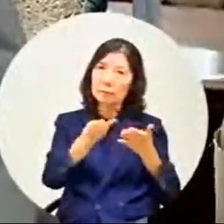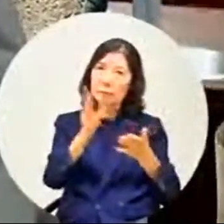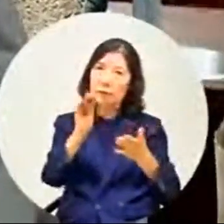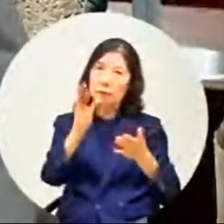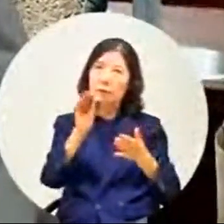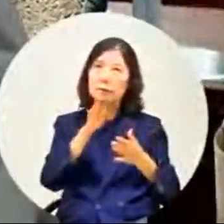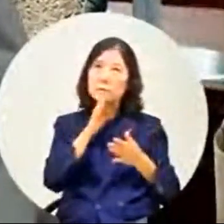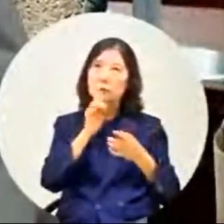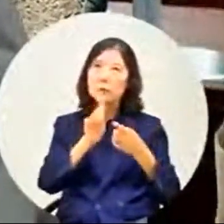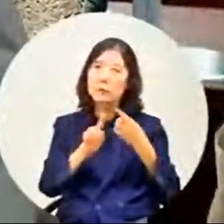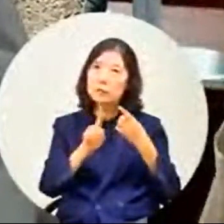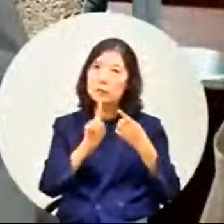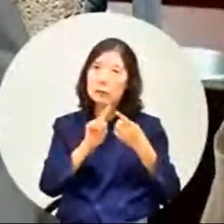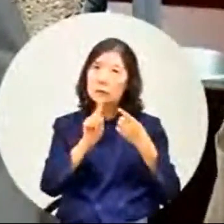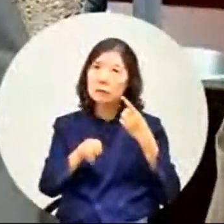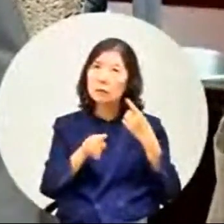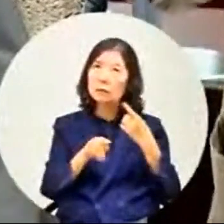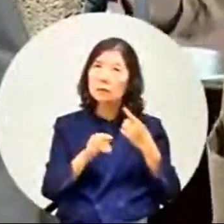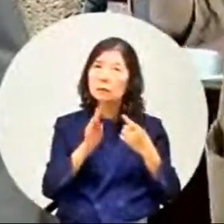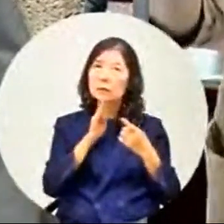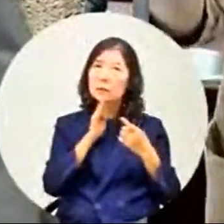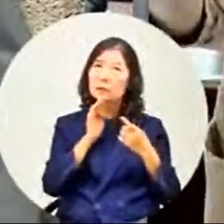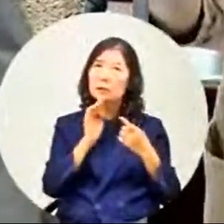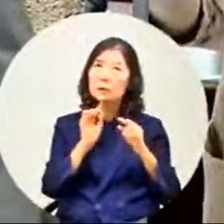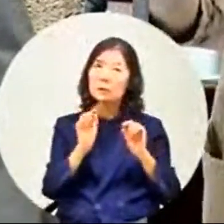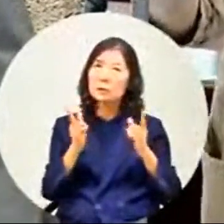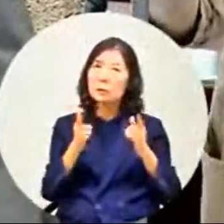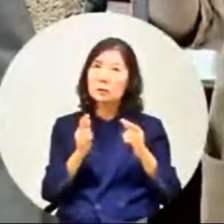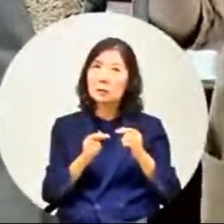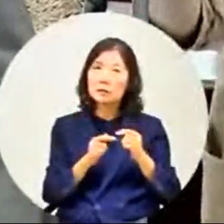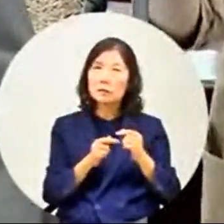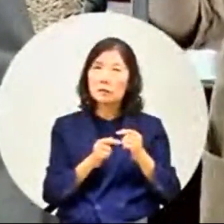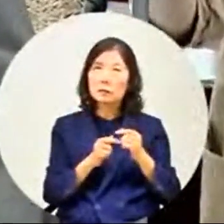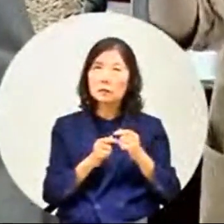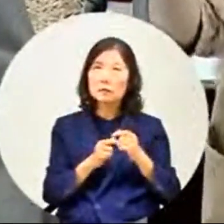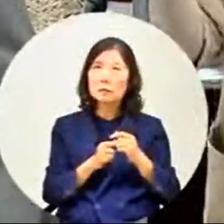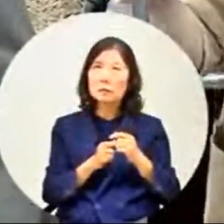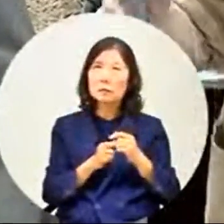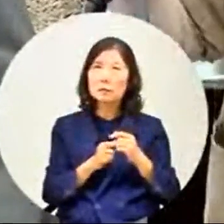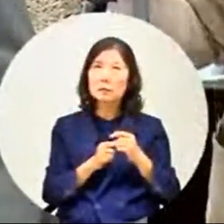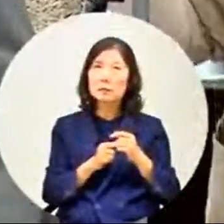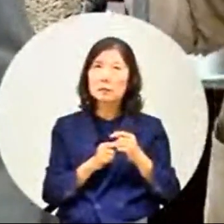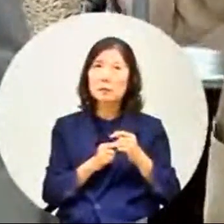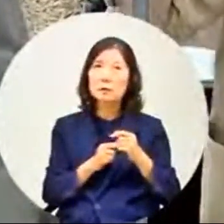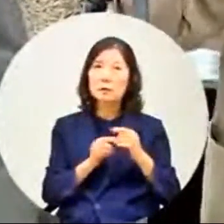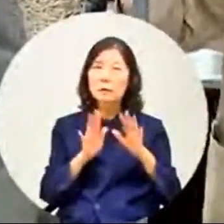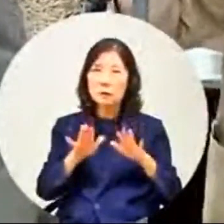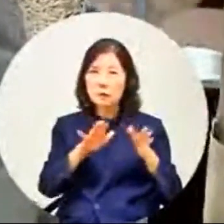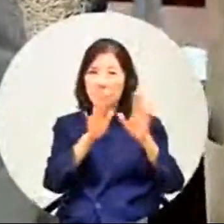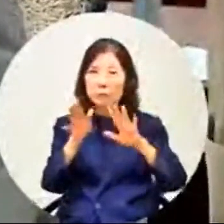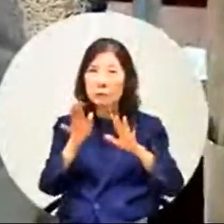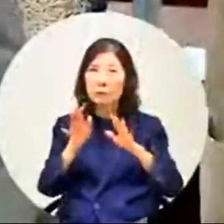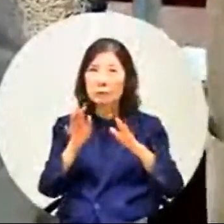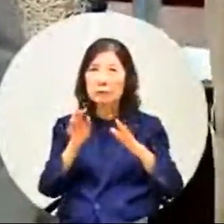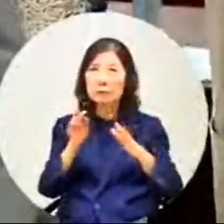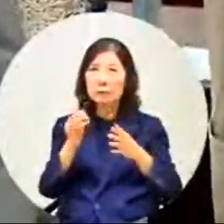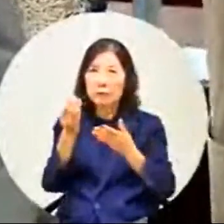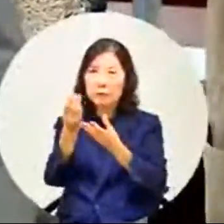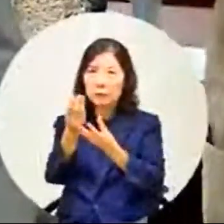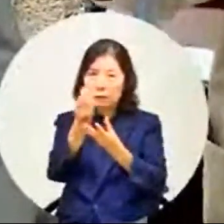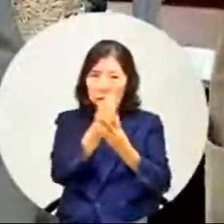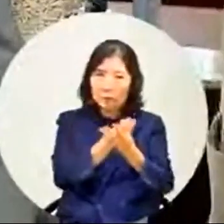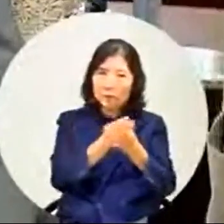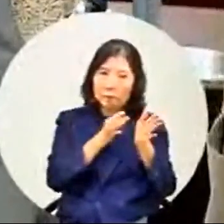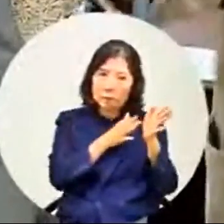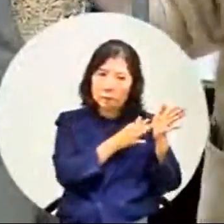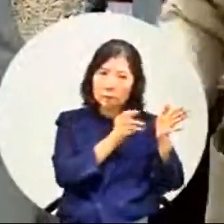当时的话 是还是不是？我时间有限，是还是不是？是吗？ 就这目前情况 是把它先挪来， 对，就是